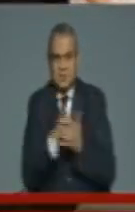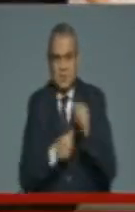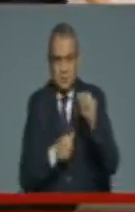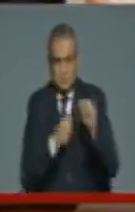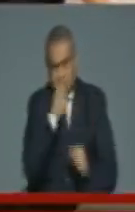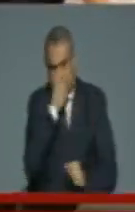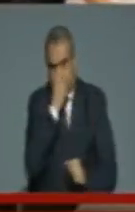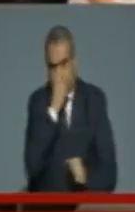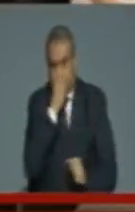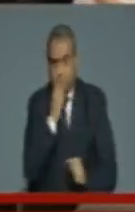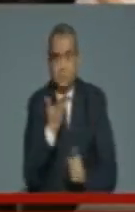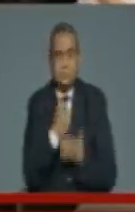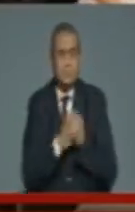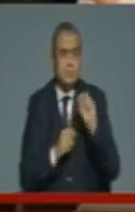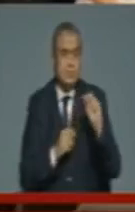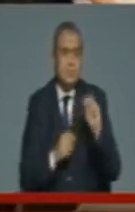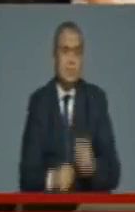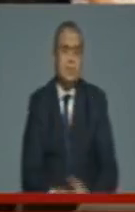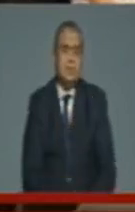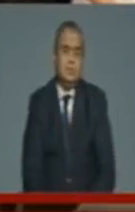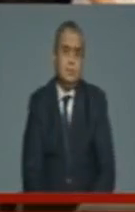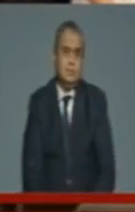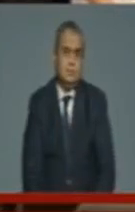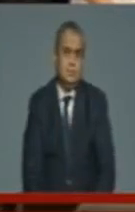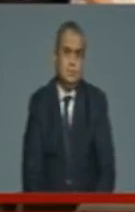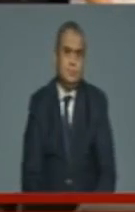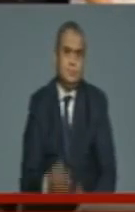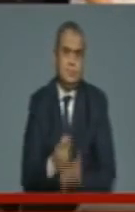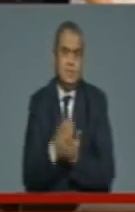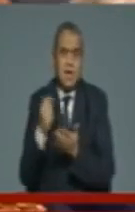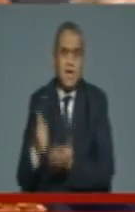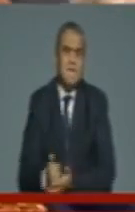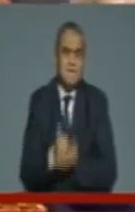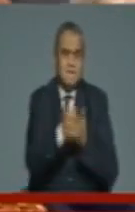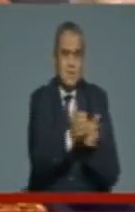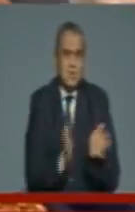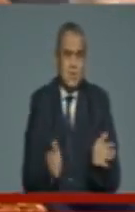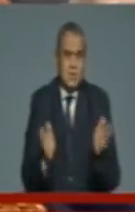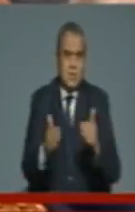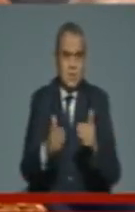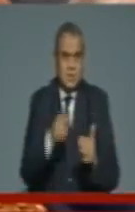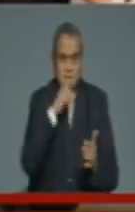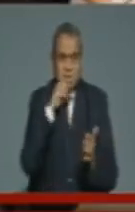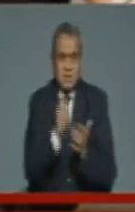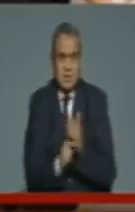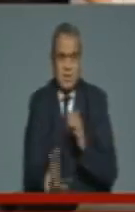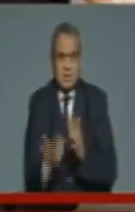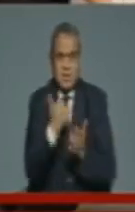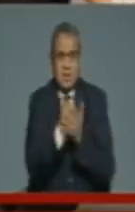طيب يعني اتحولت لك الفلوس خلاص؟ وفين محافظ البنك المركزي؟